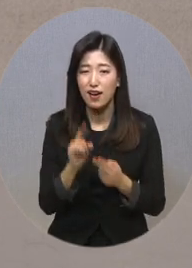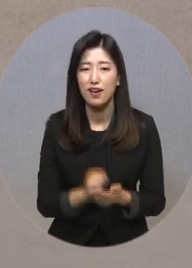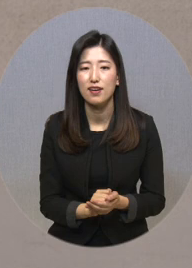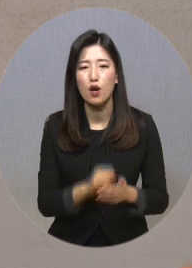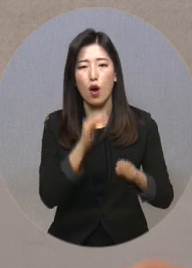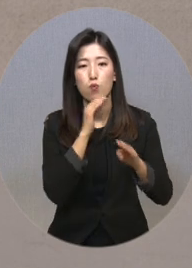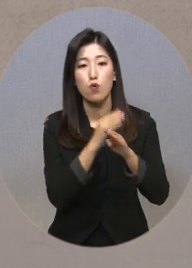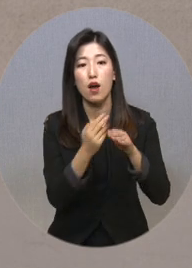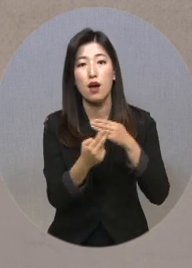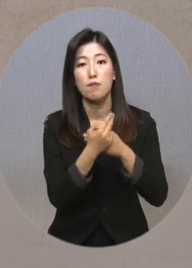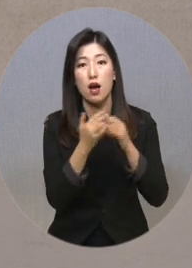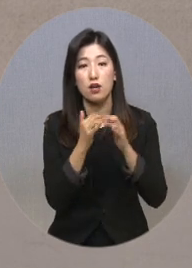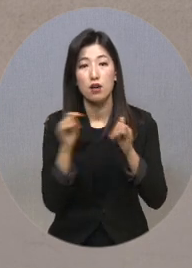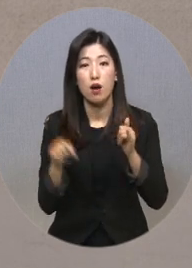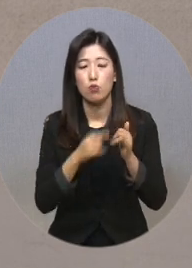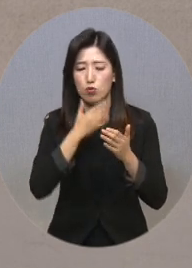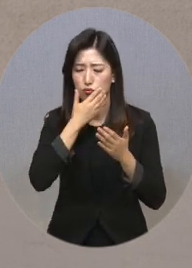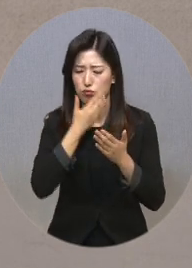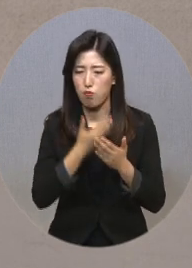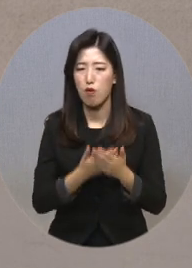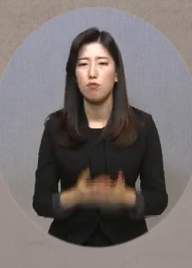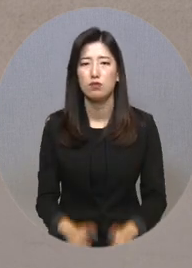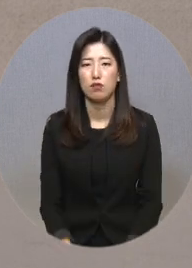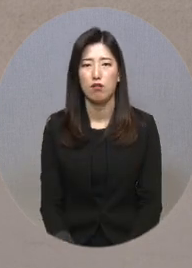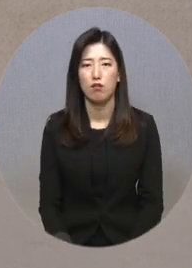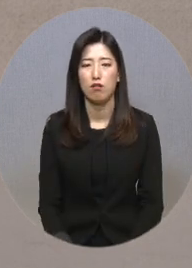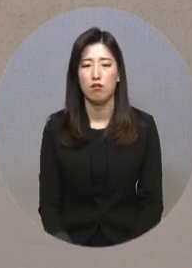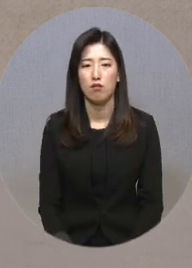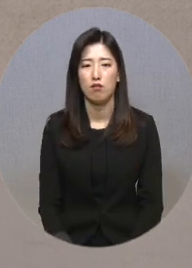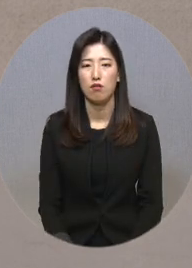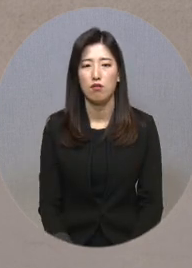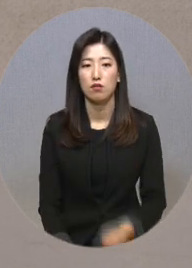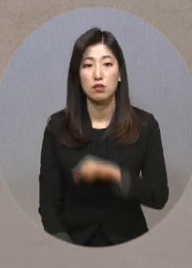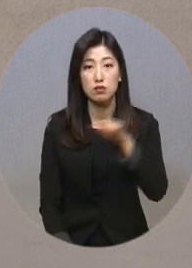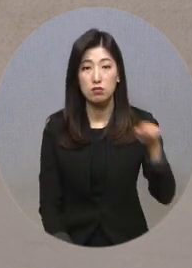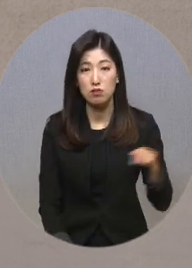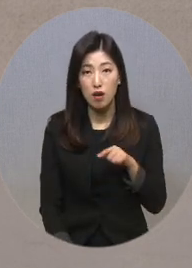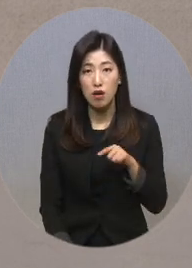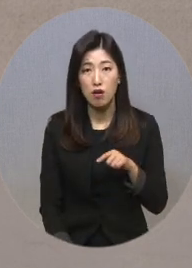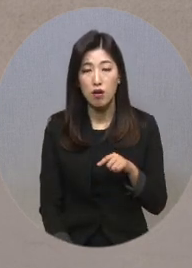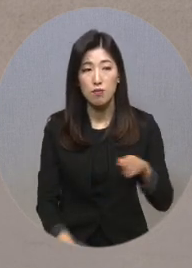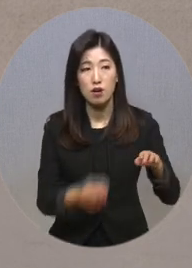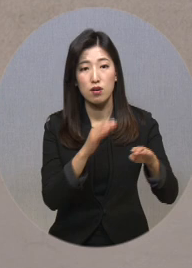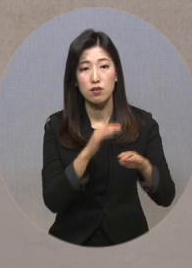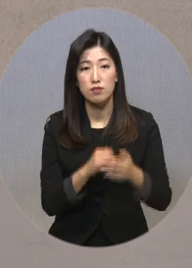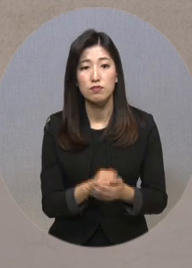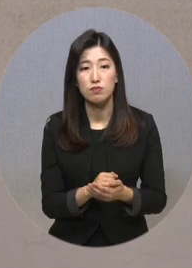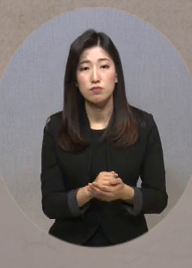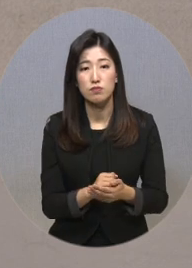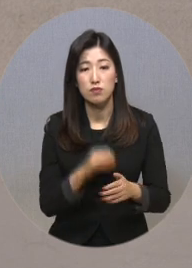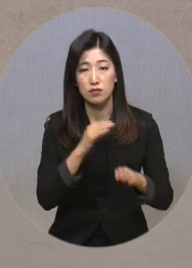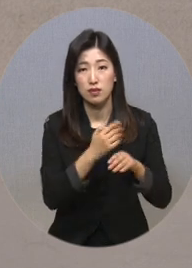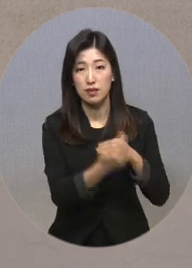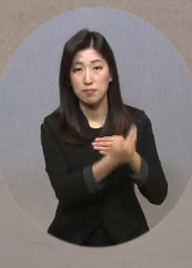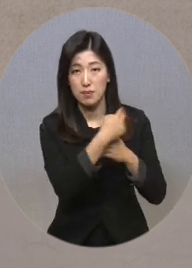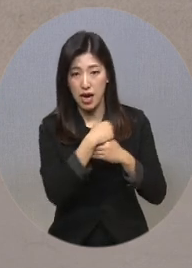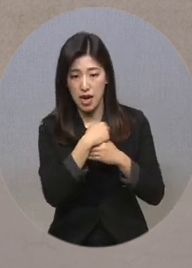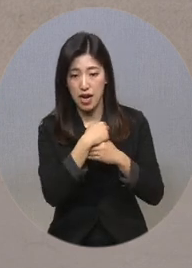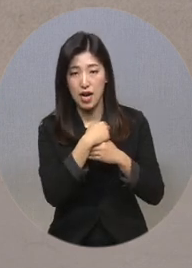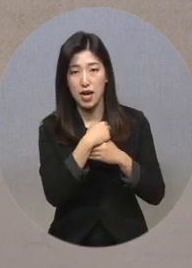아주 중요한 자원이라고 생각하고 있습니다. 이분들이 남한에서 탈북 후 그동안의 경험을